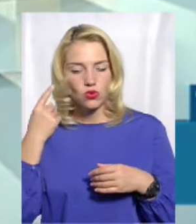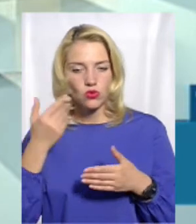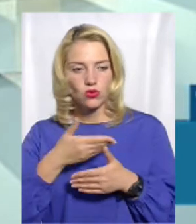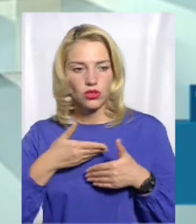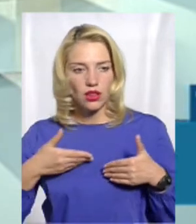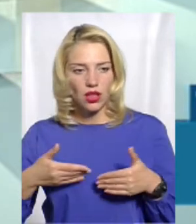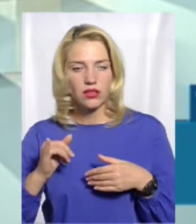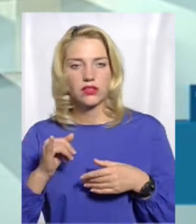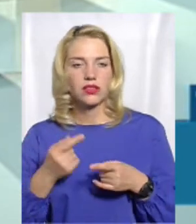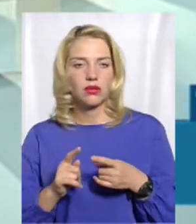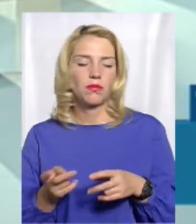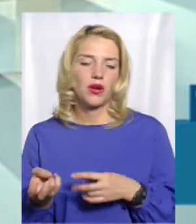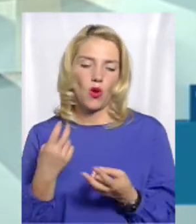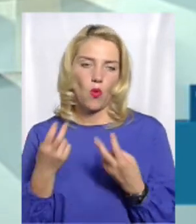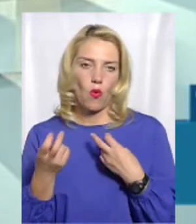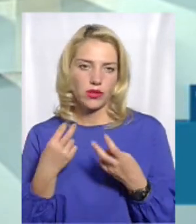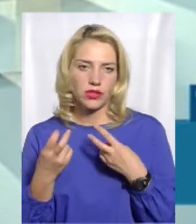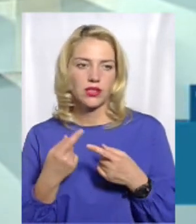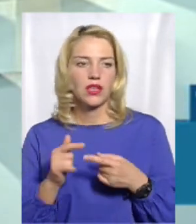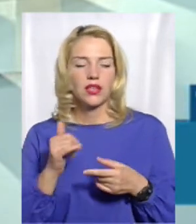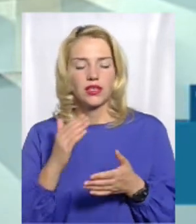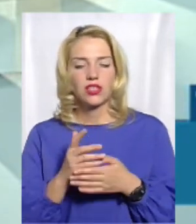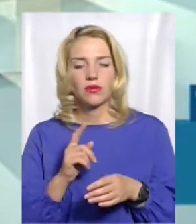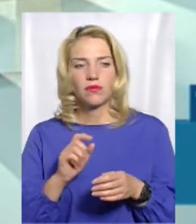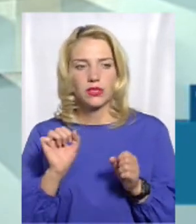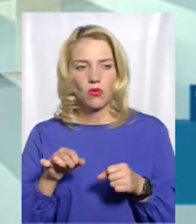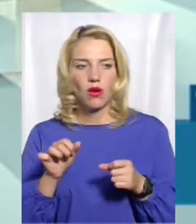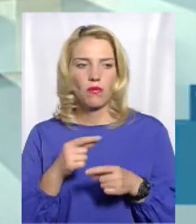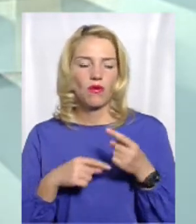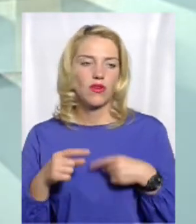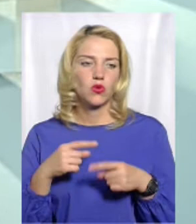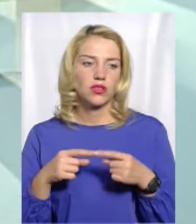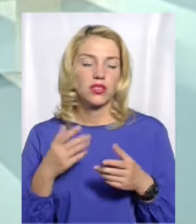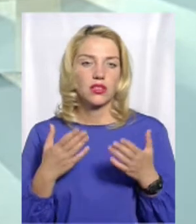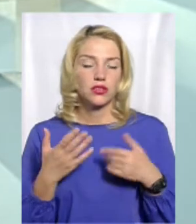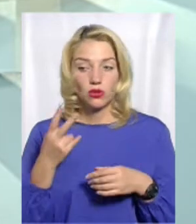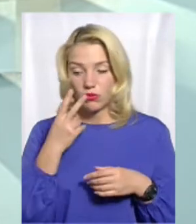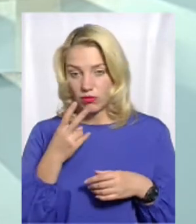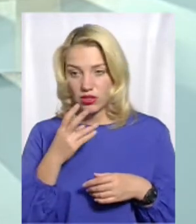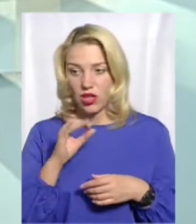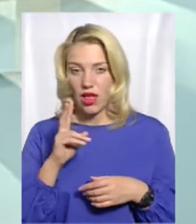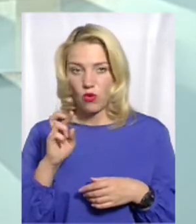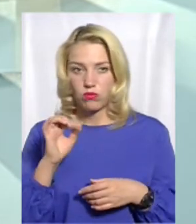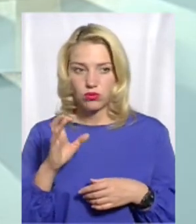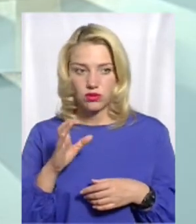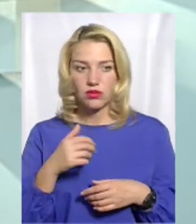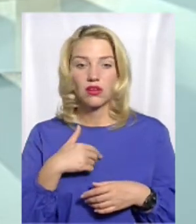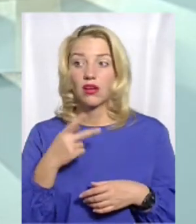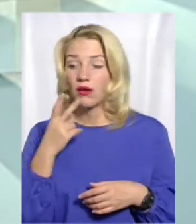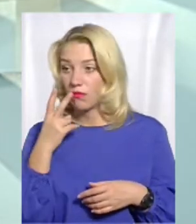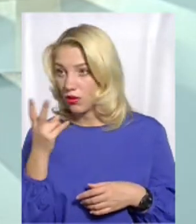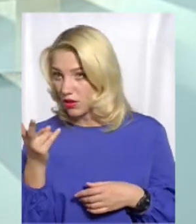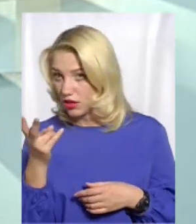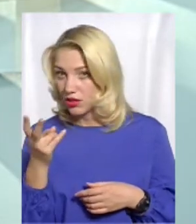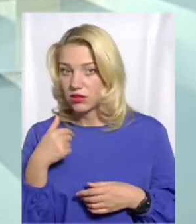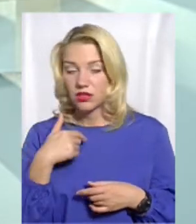вони приходять, їм швидше і є змога повернутися. Тобто, якщо вони побачили екобус, о, я вас побачив,